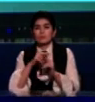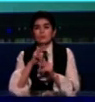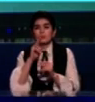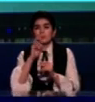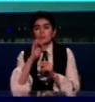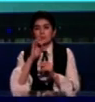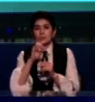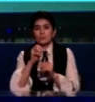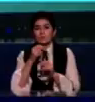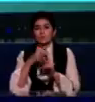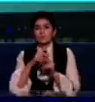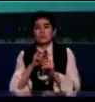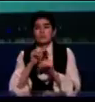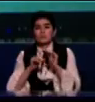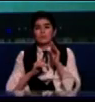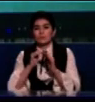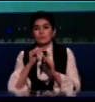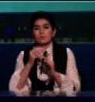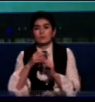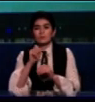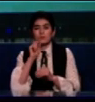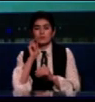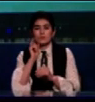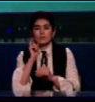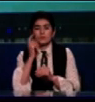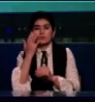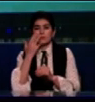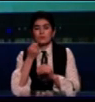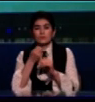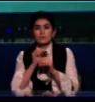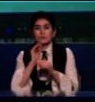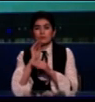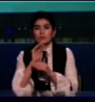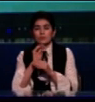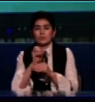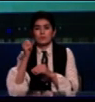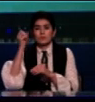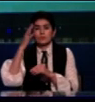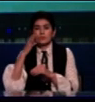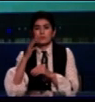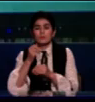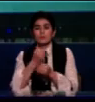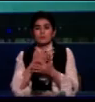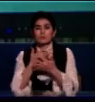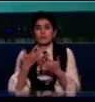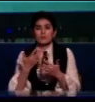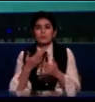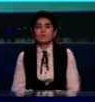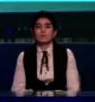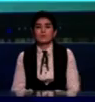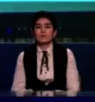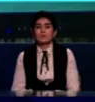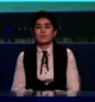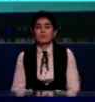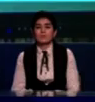пигмент, вырабатывающий зеленый цвет и поглощающий солнечный свет. Значит,